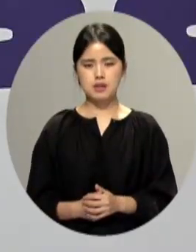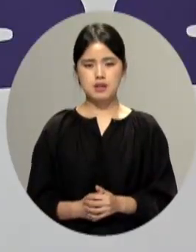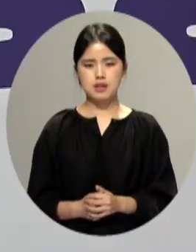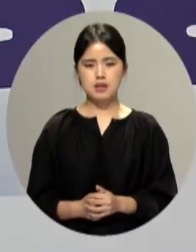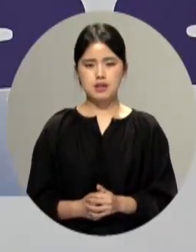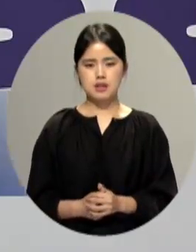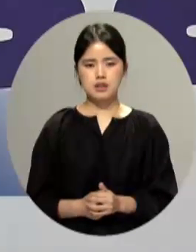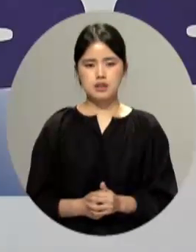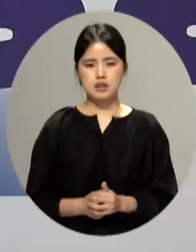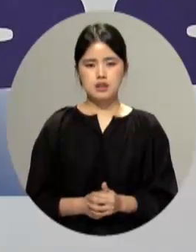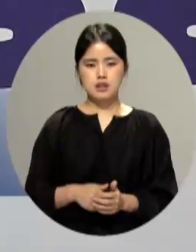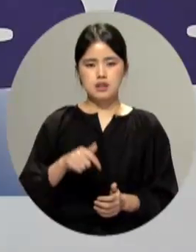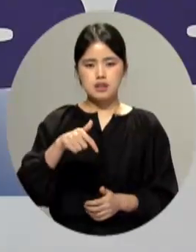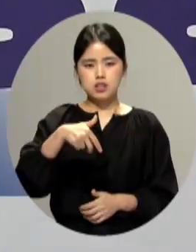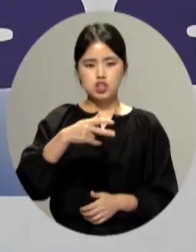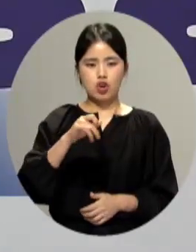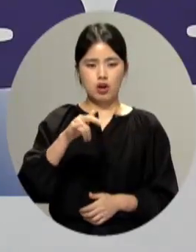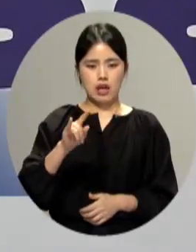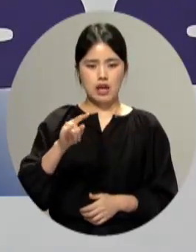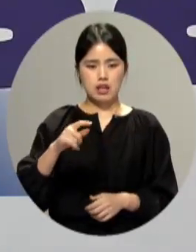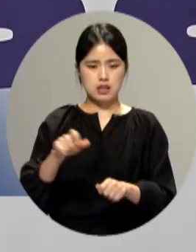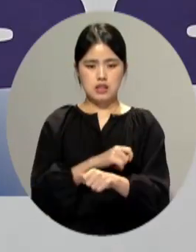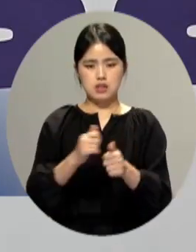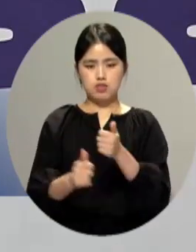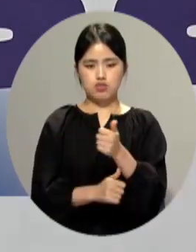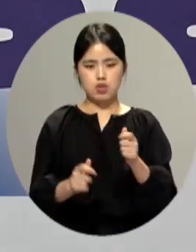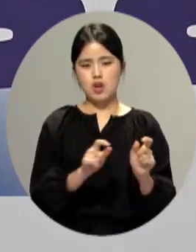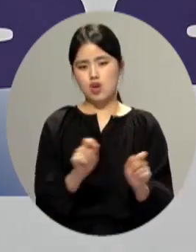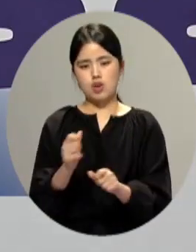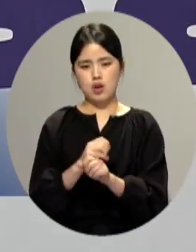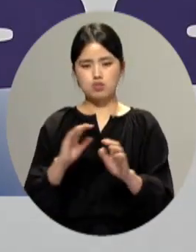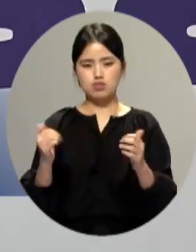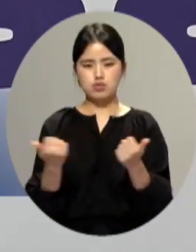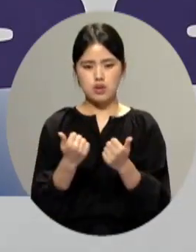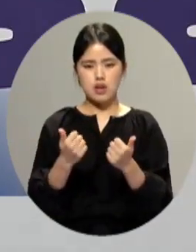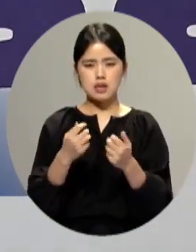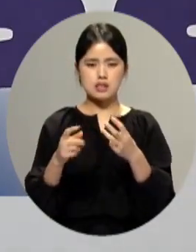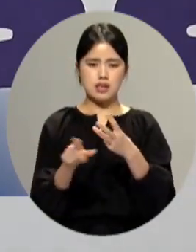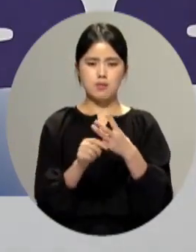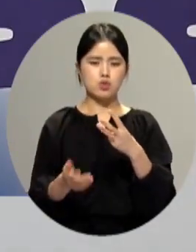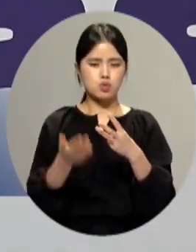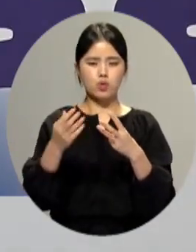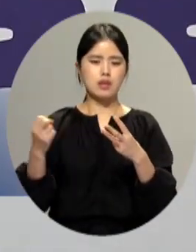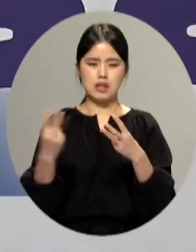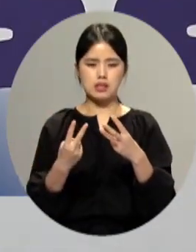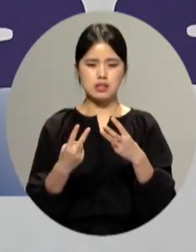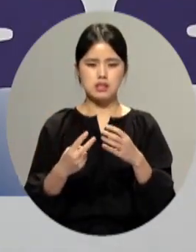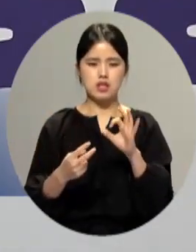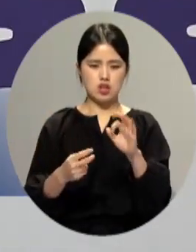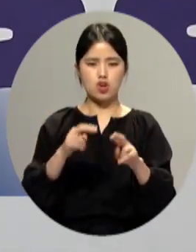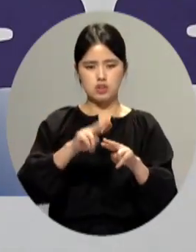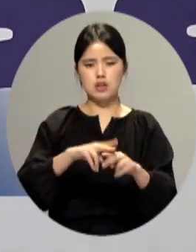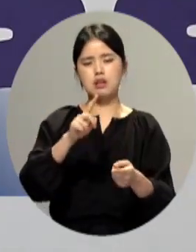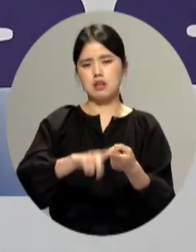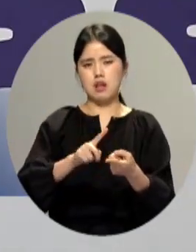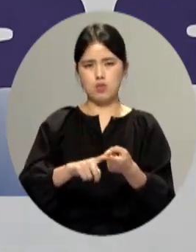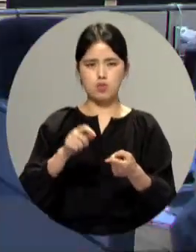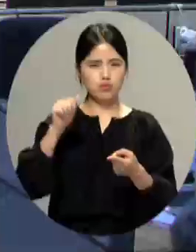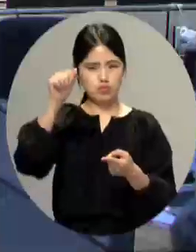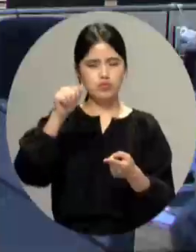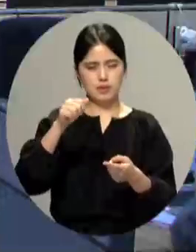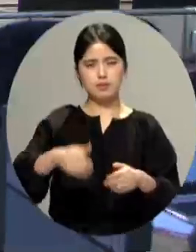정개특위를 연기하고 국회 본회의를 3월 초에 재소집해도 늦지 않습니다. 10석 사수를 위한 투쟁에 나서야